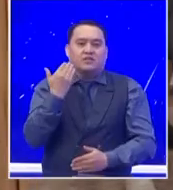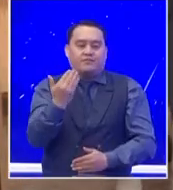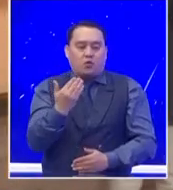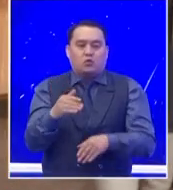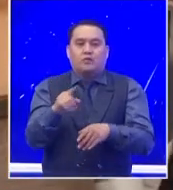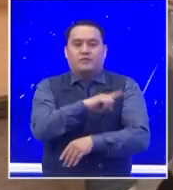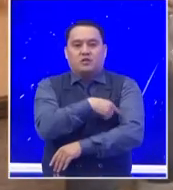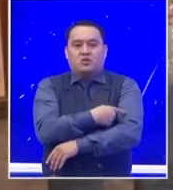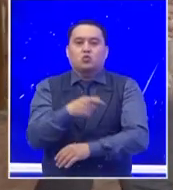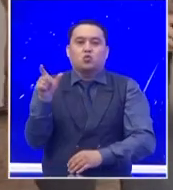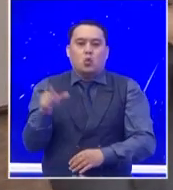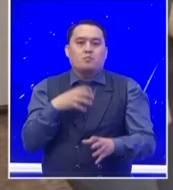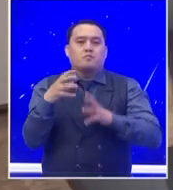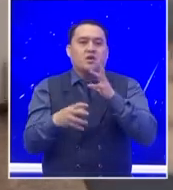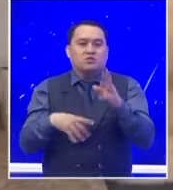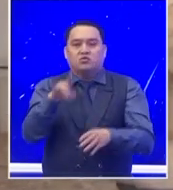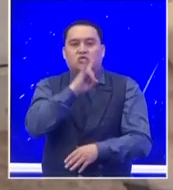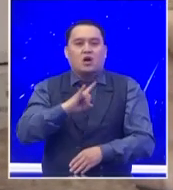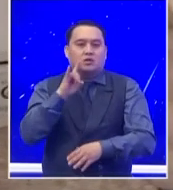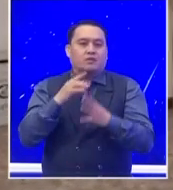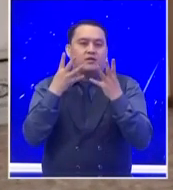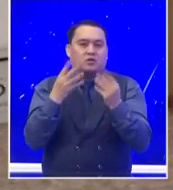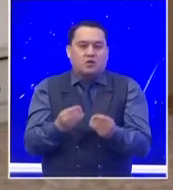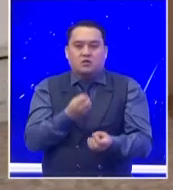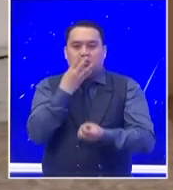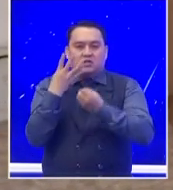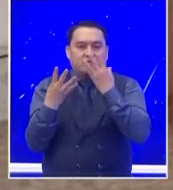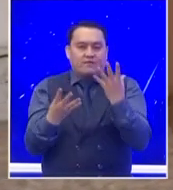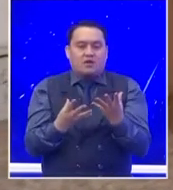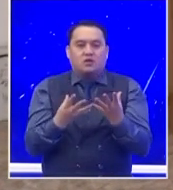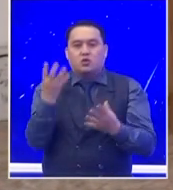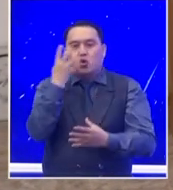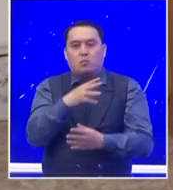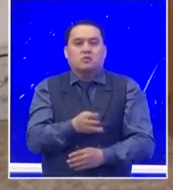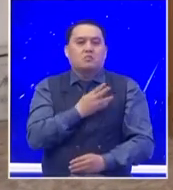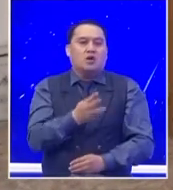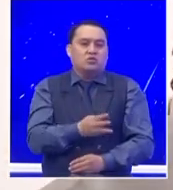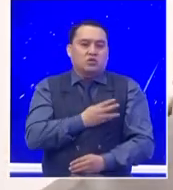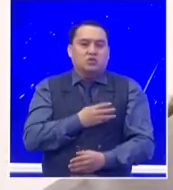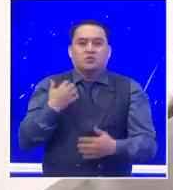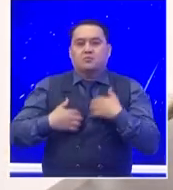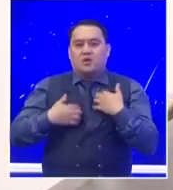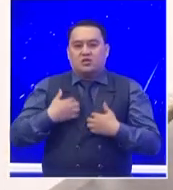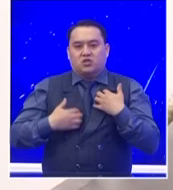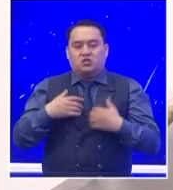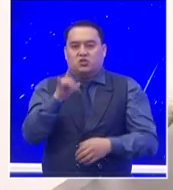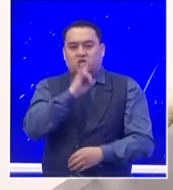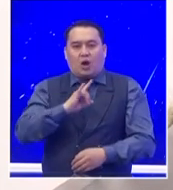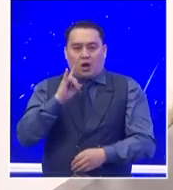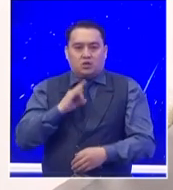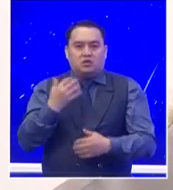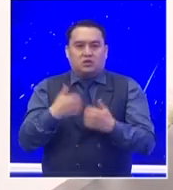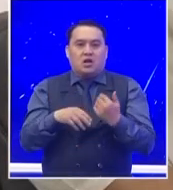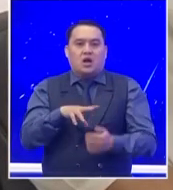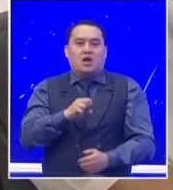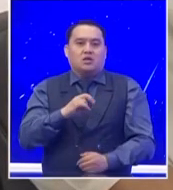любимого доктора. Вот и в честь Международного женского дня с букетом весенних цветов и теплыми пожеланиями спешат благодарные женщины. Среди них